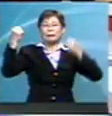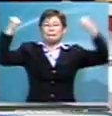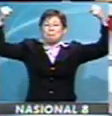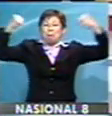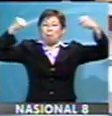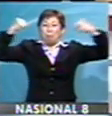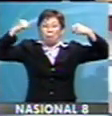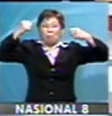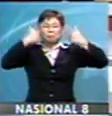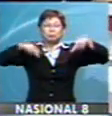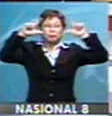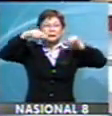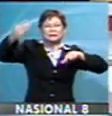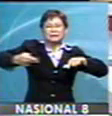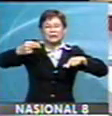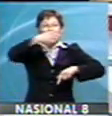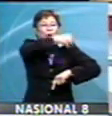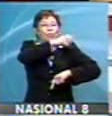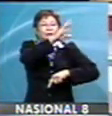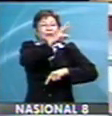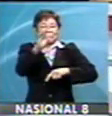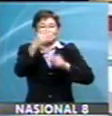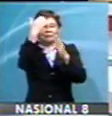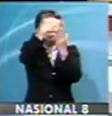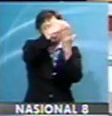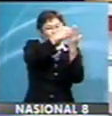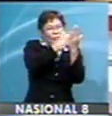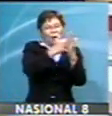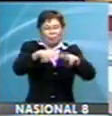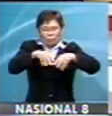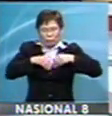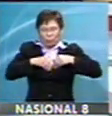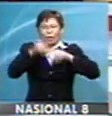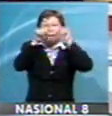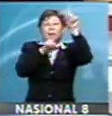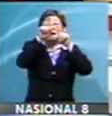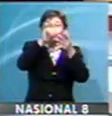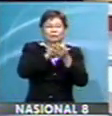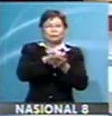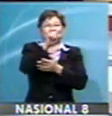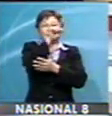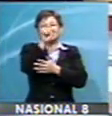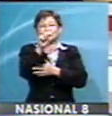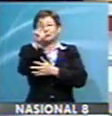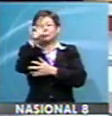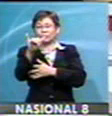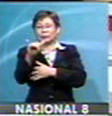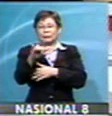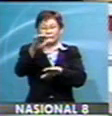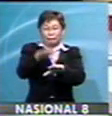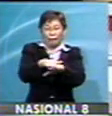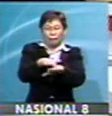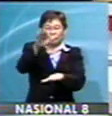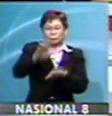terkenal dalam sejarah komando 69 mengeti senarai penerima pingat kebesaran Mohamad zabri terkorban akibat terpijak